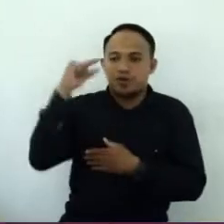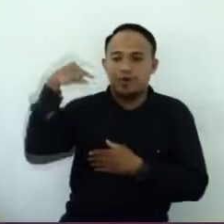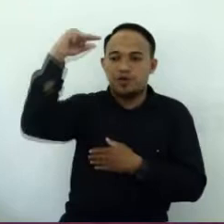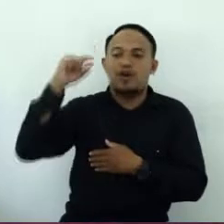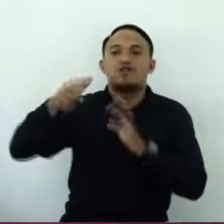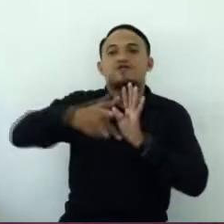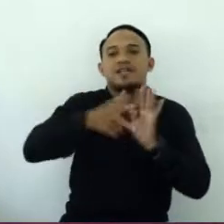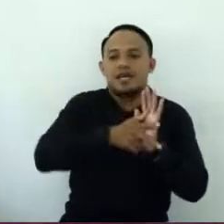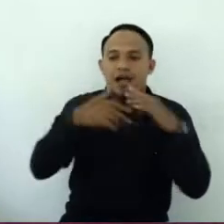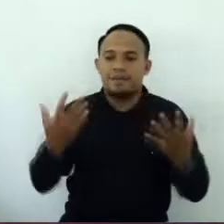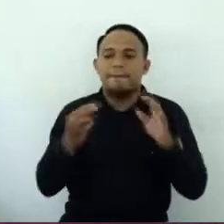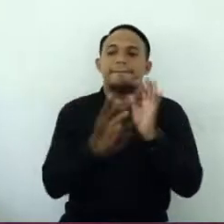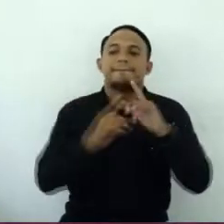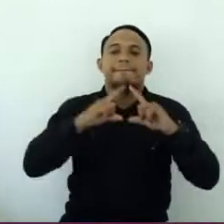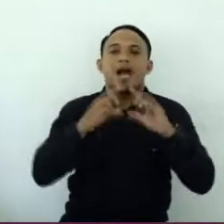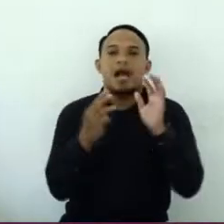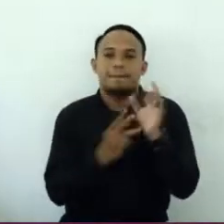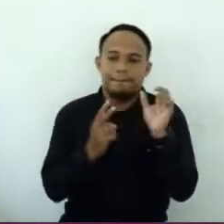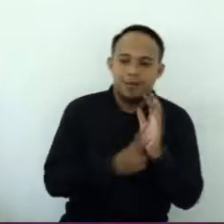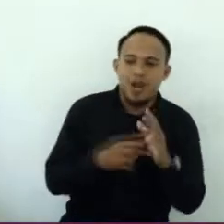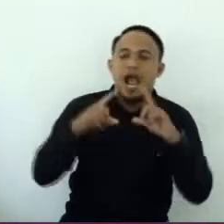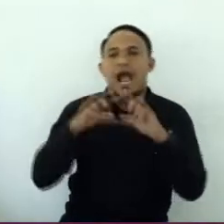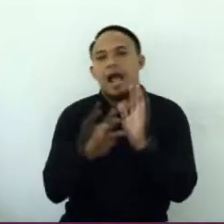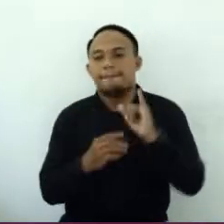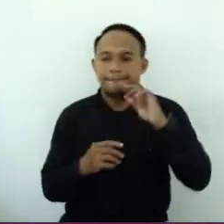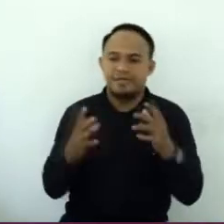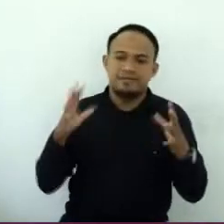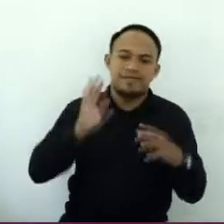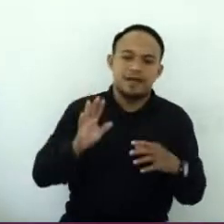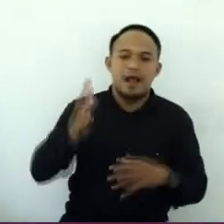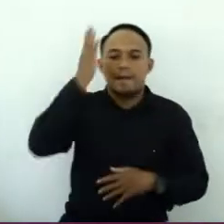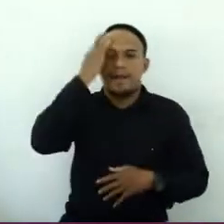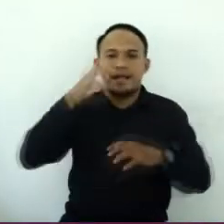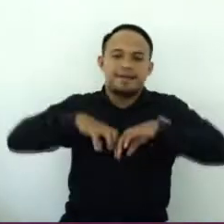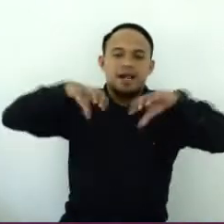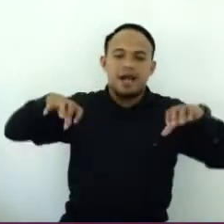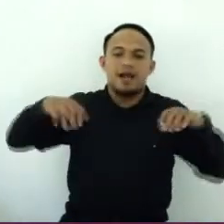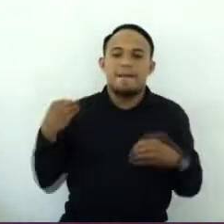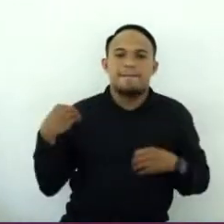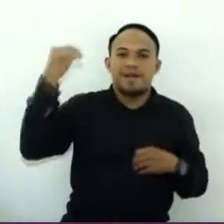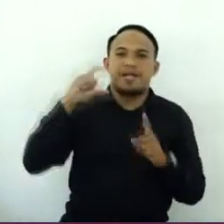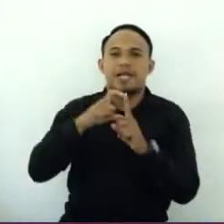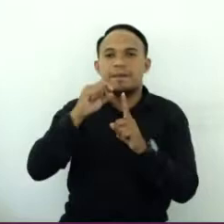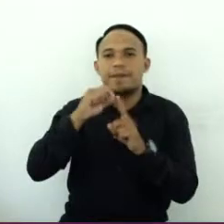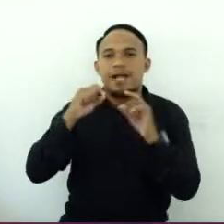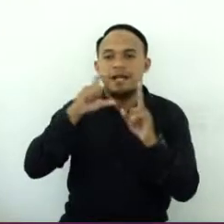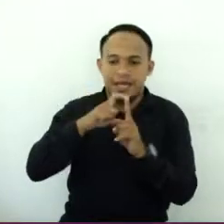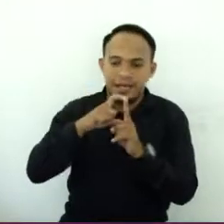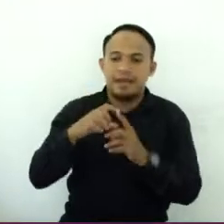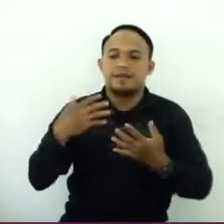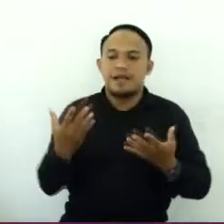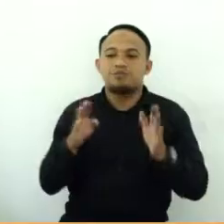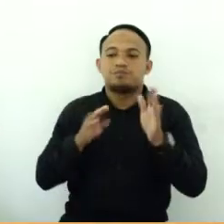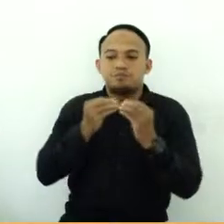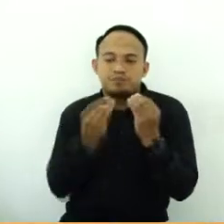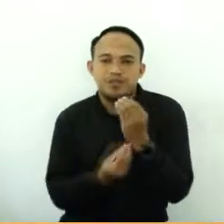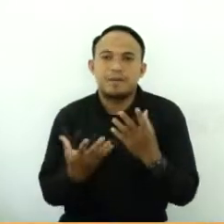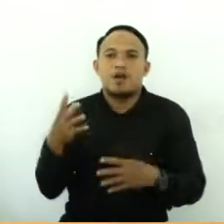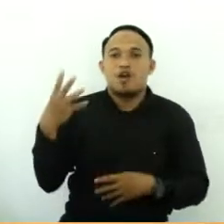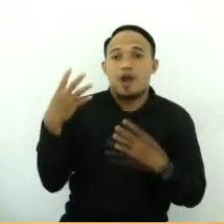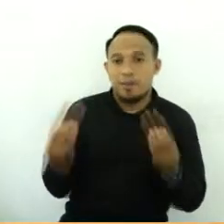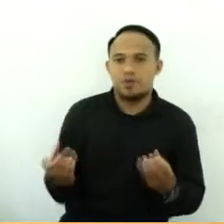dua turut dihadiri oleh wakil gubernur Sulawesi Tengah Ma'mun Amir para kepala daerah dan